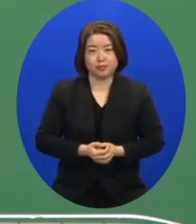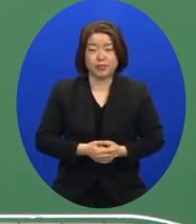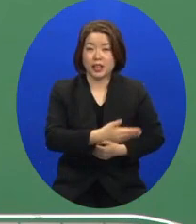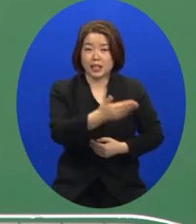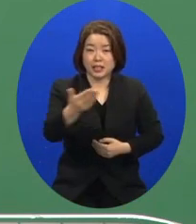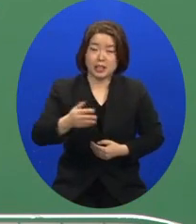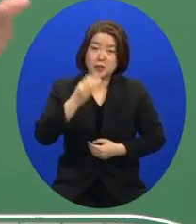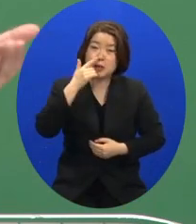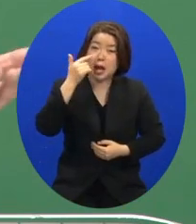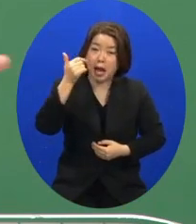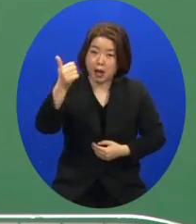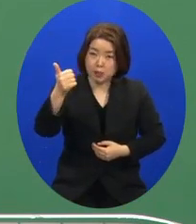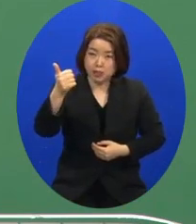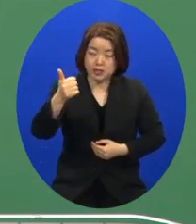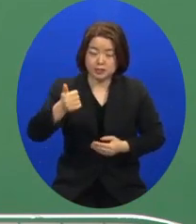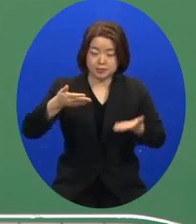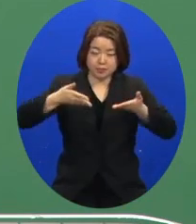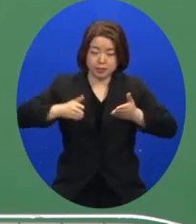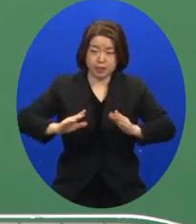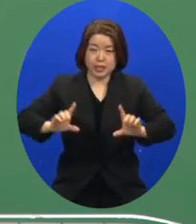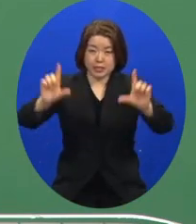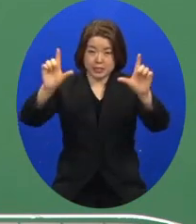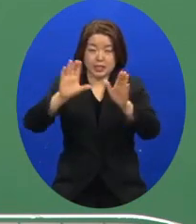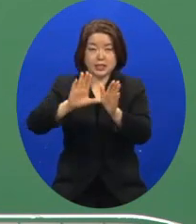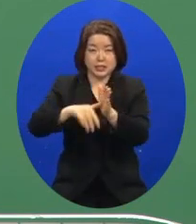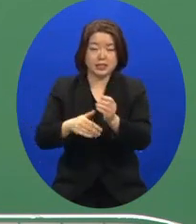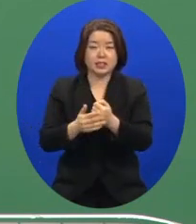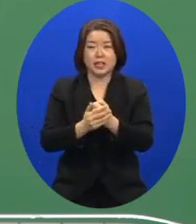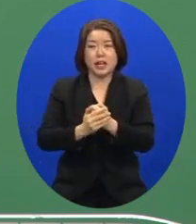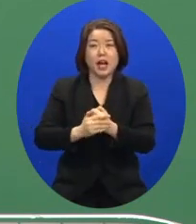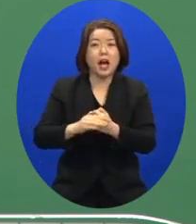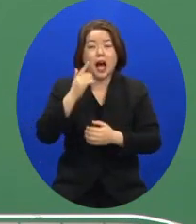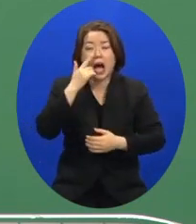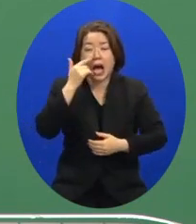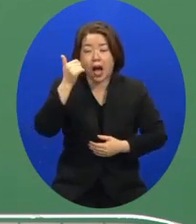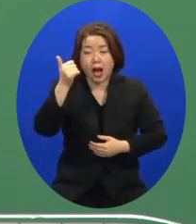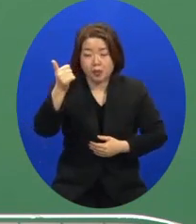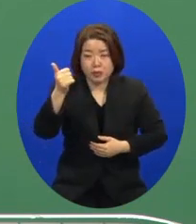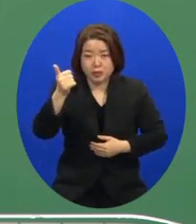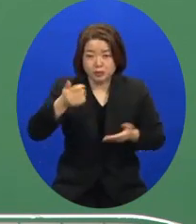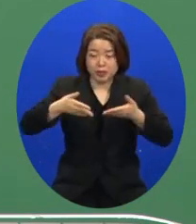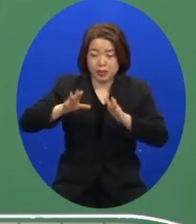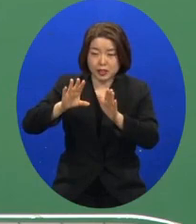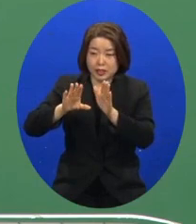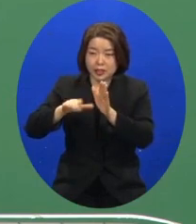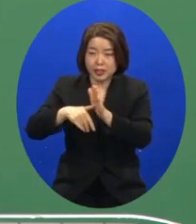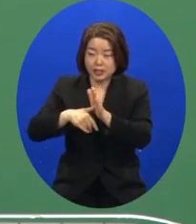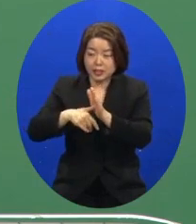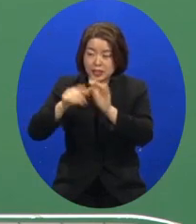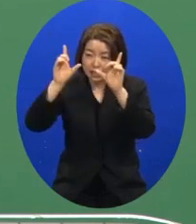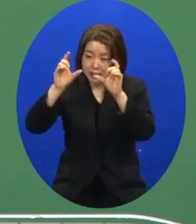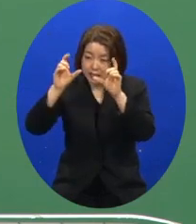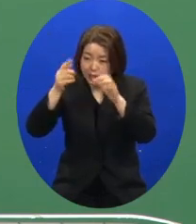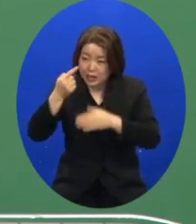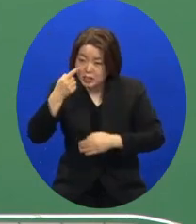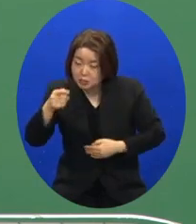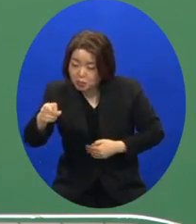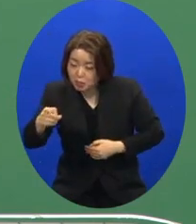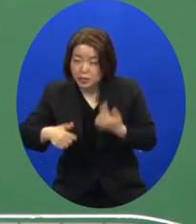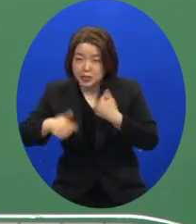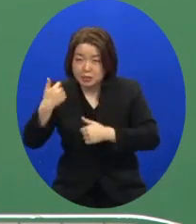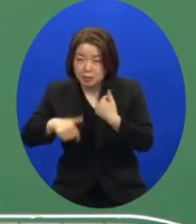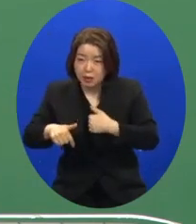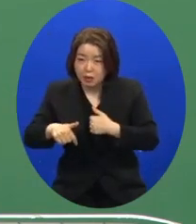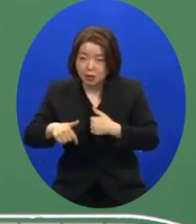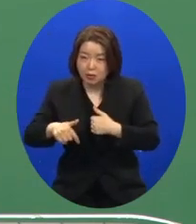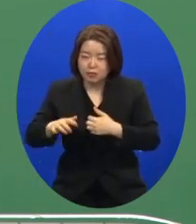여러분의 아버님 생신 때 아버님이 태어날 때 사진 보면서 즐거워합니까? 아버님